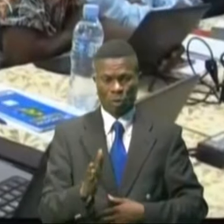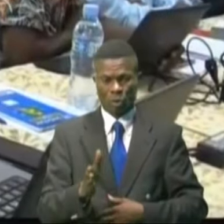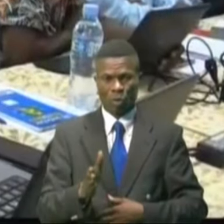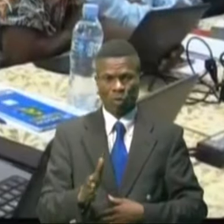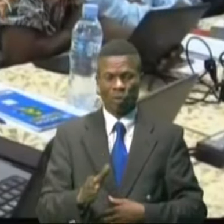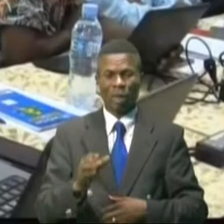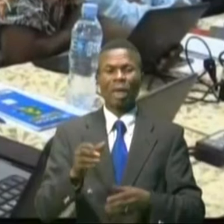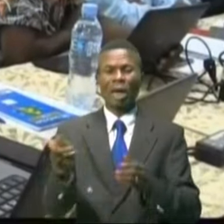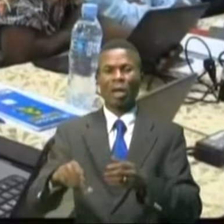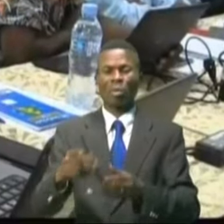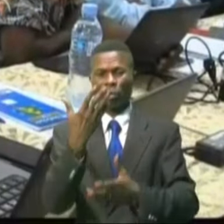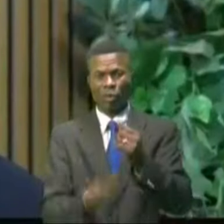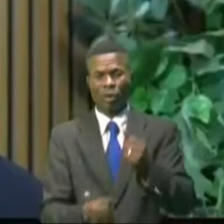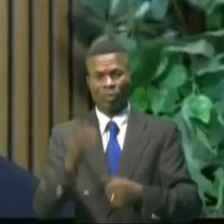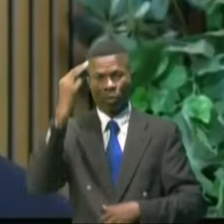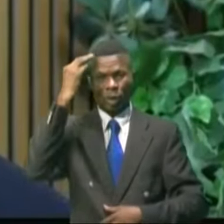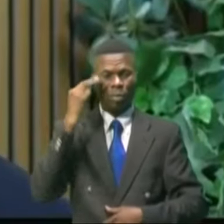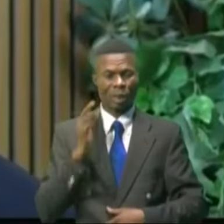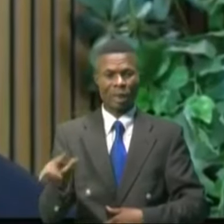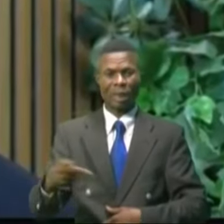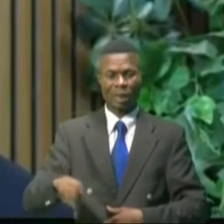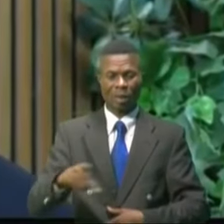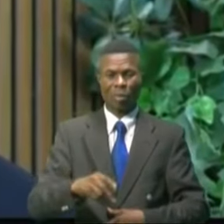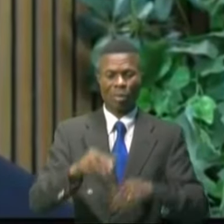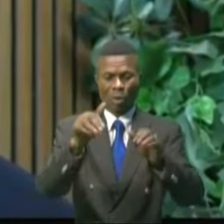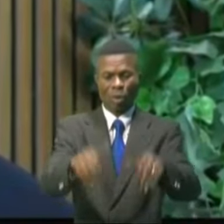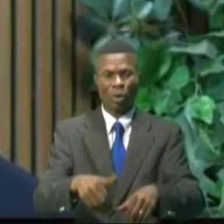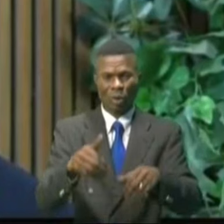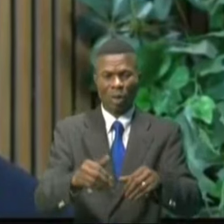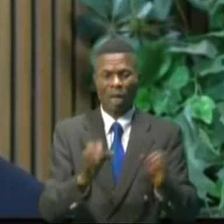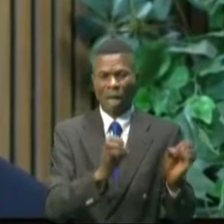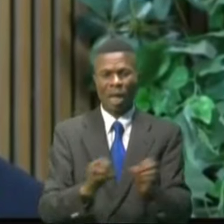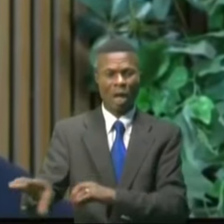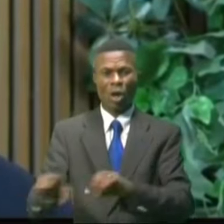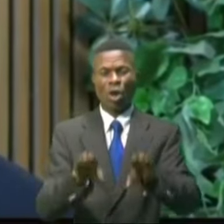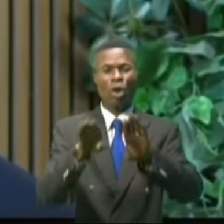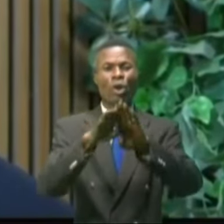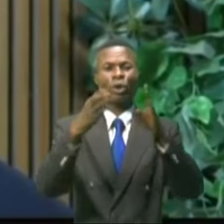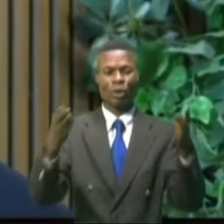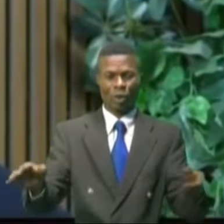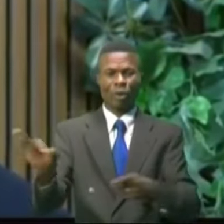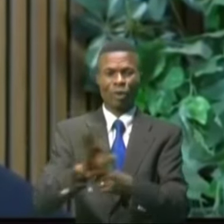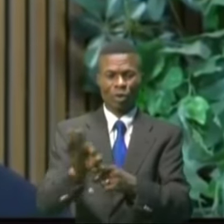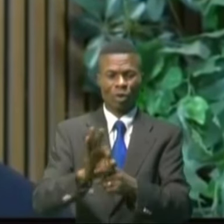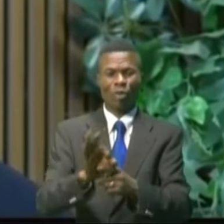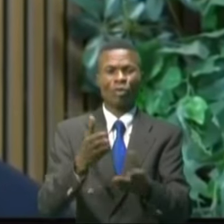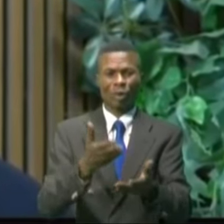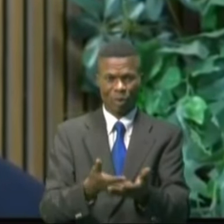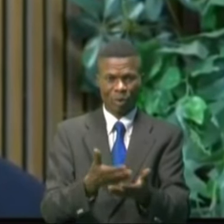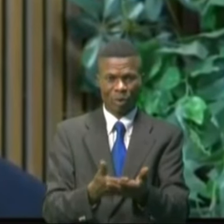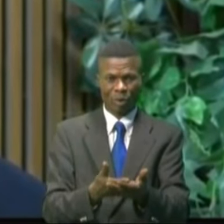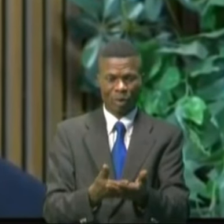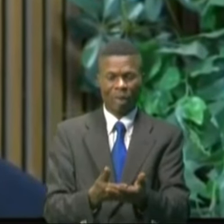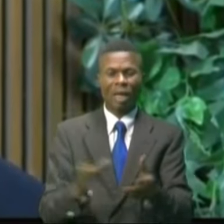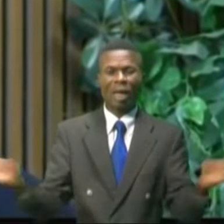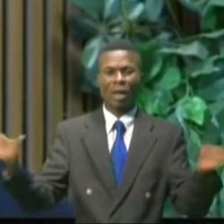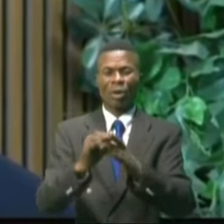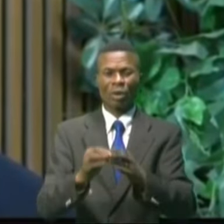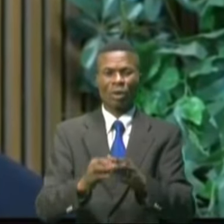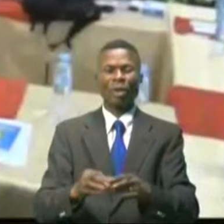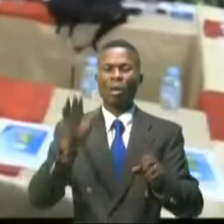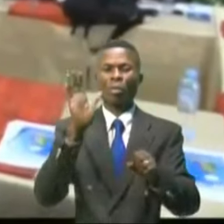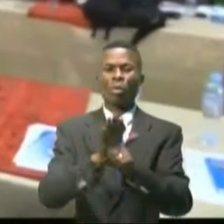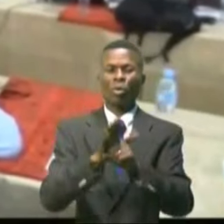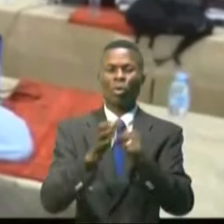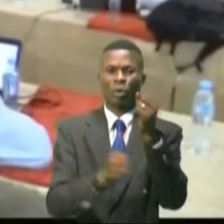le ministre provincial de l'Agriculture a présidé la cérémonie de l'ouverture de ce symposium qui a regroupé les intervenants